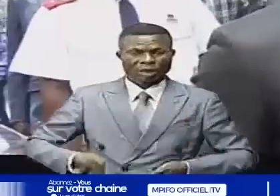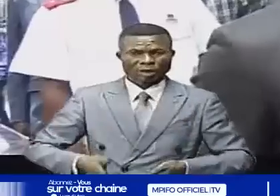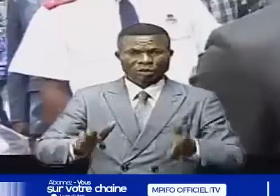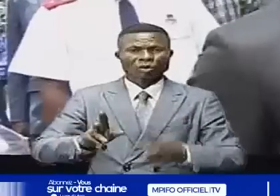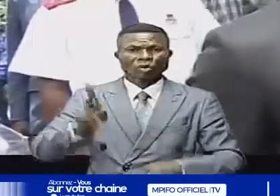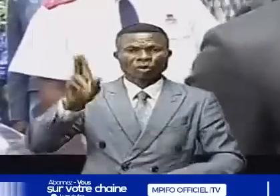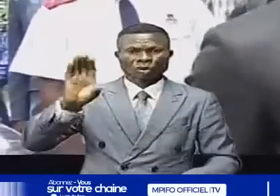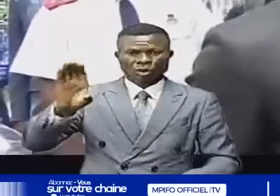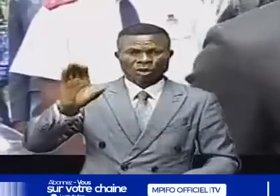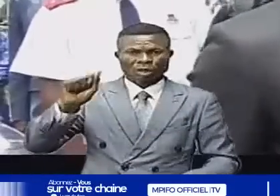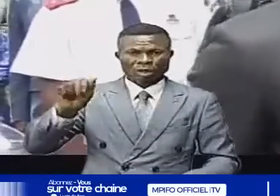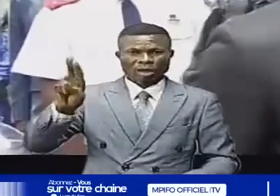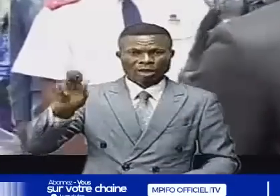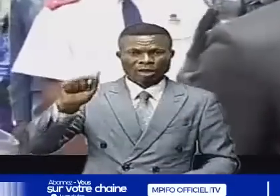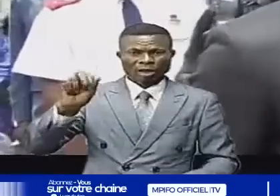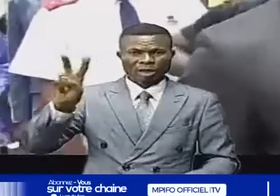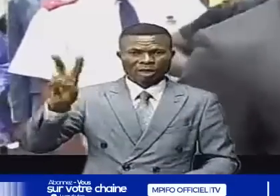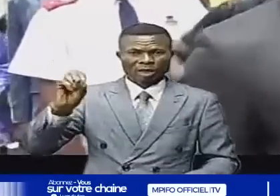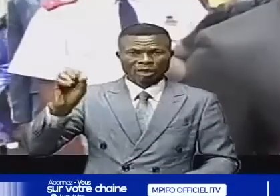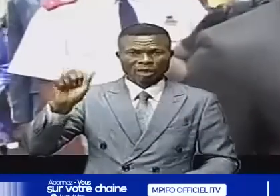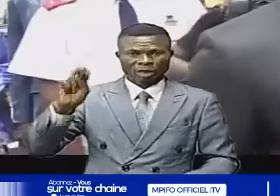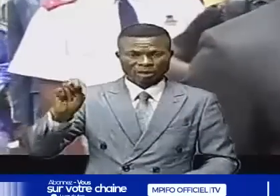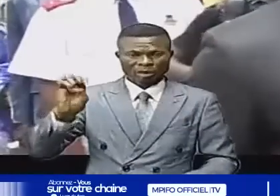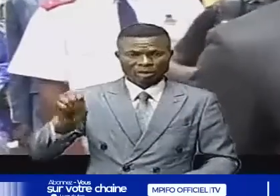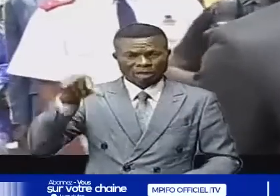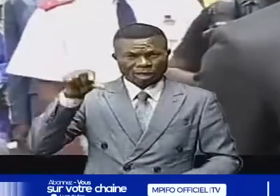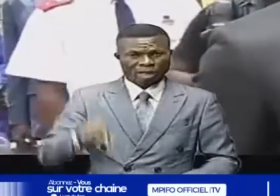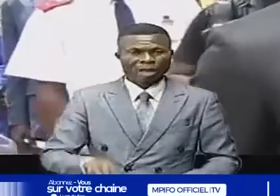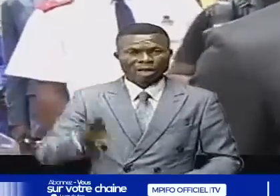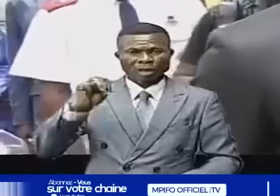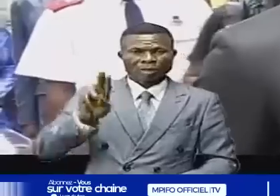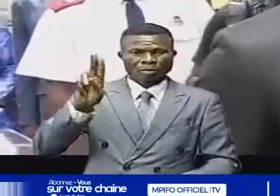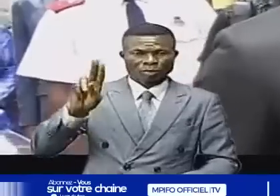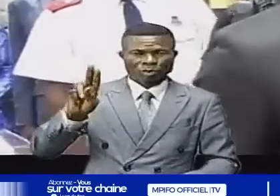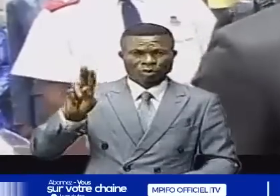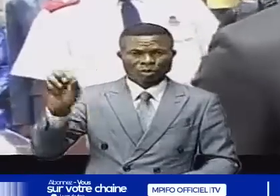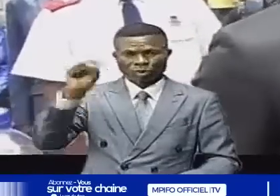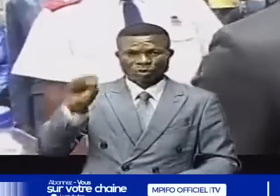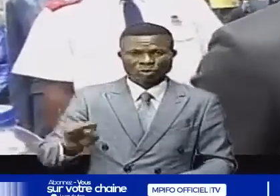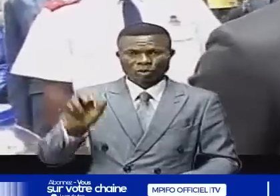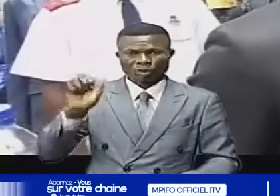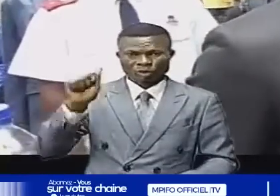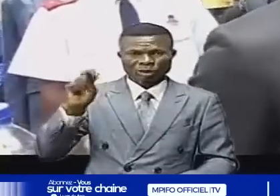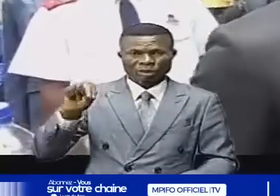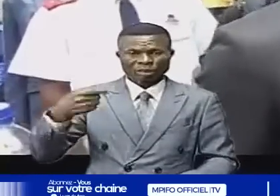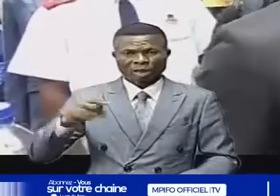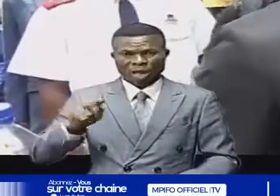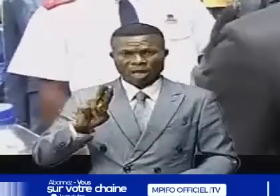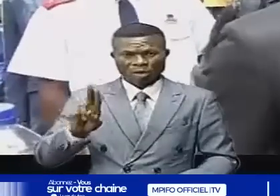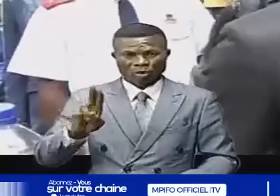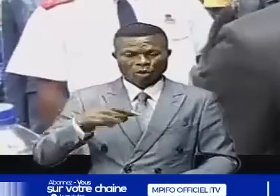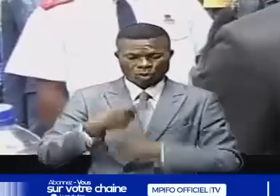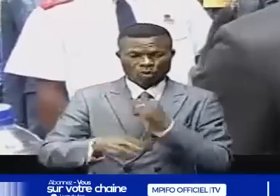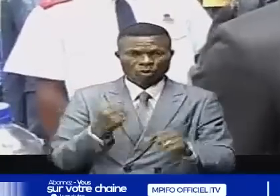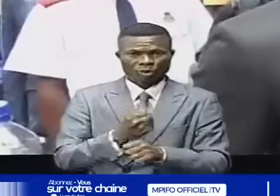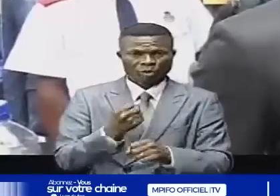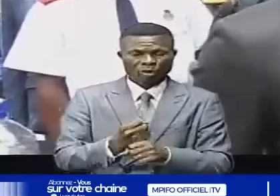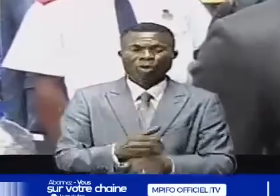caravane, nous avons dit qu'au niveau du quartier Moussang, où on a déjà débuté les travaux, qui sont parfois